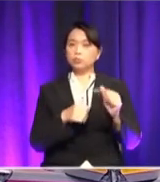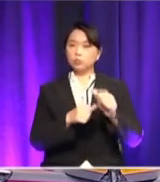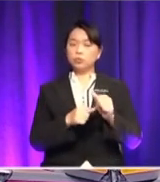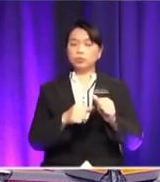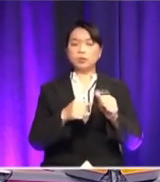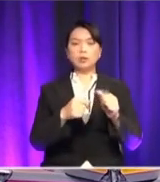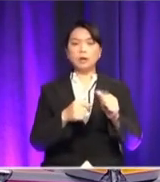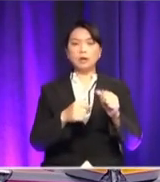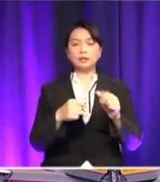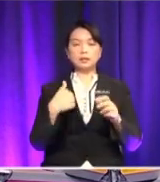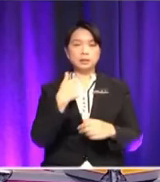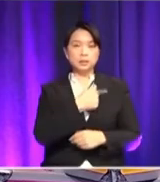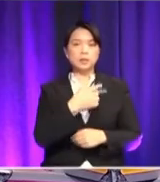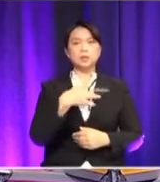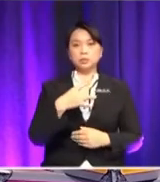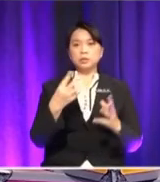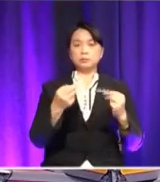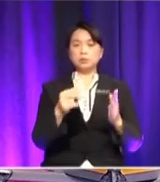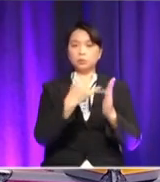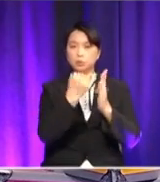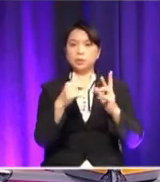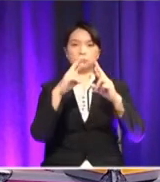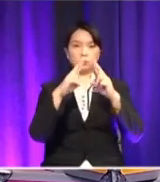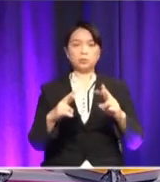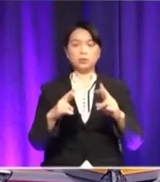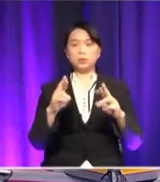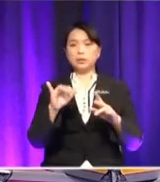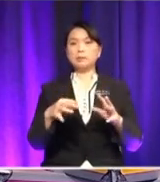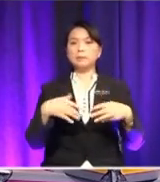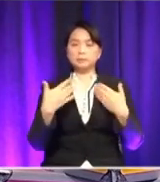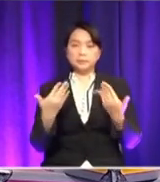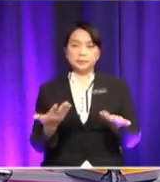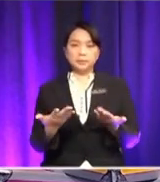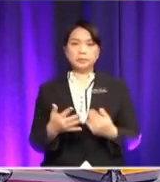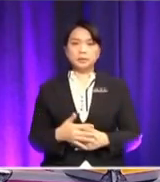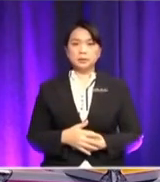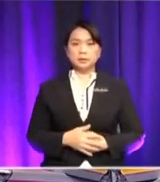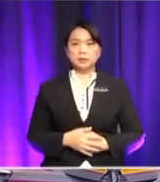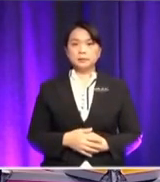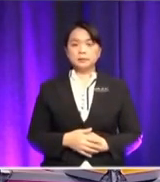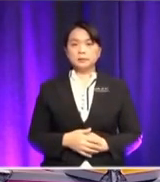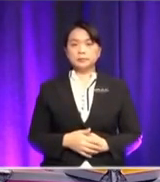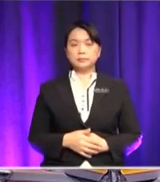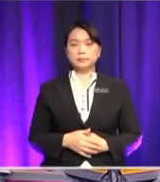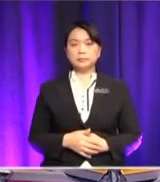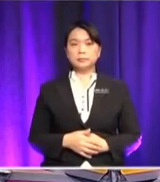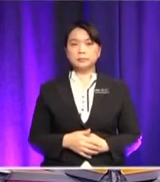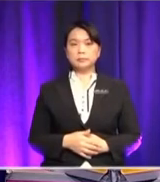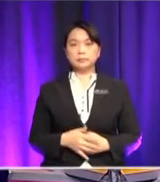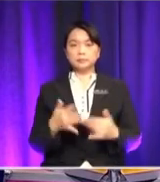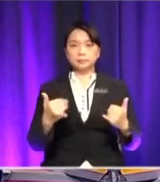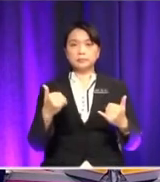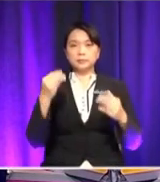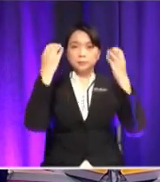jenis burung Apakah Oke sama jugalah dengan bentuk Ti Oke dah yang sama Oke mbak yang statusnya 3